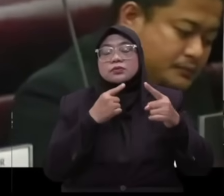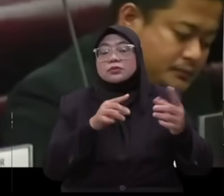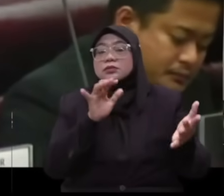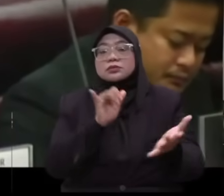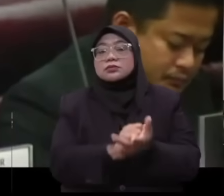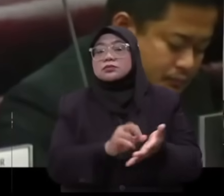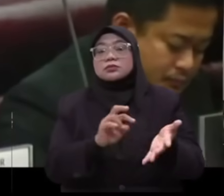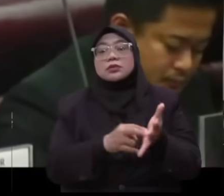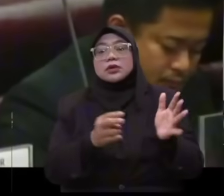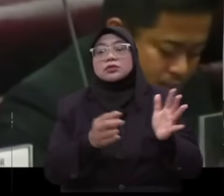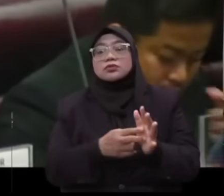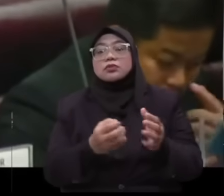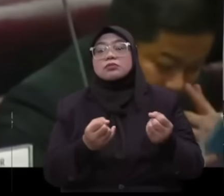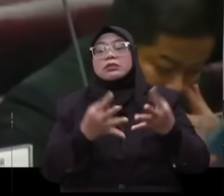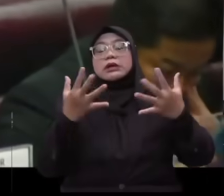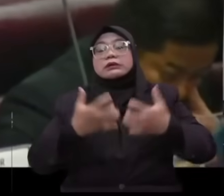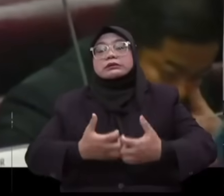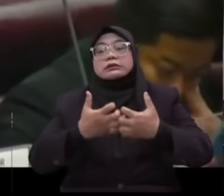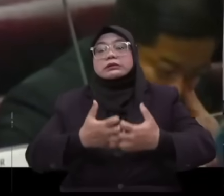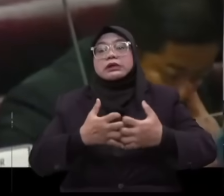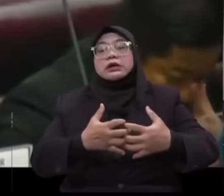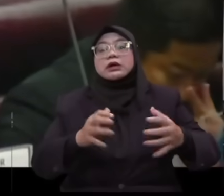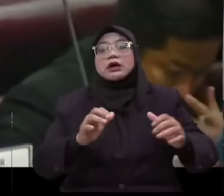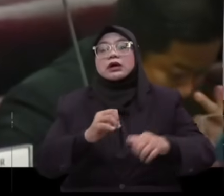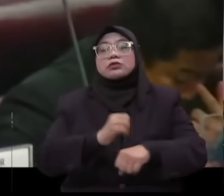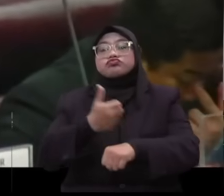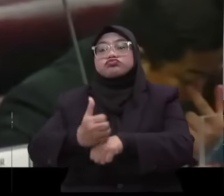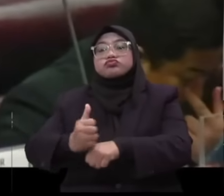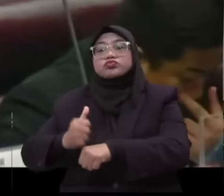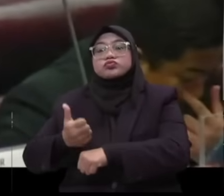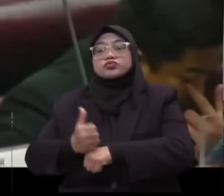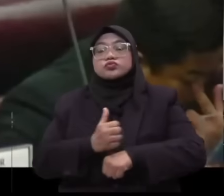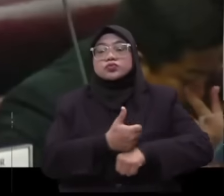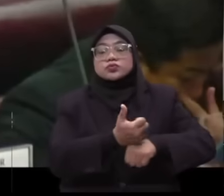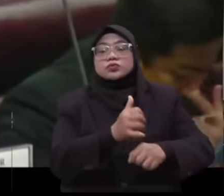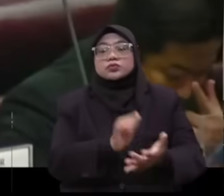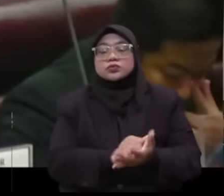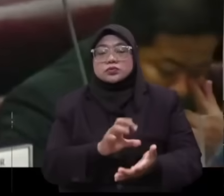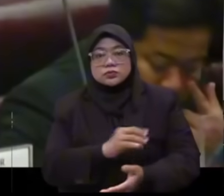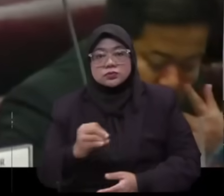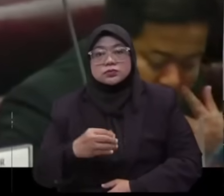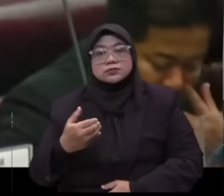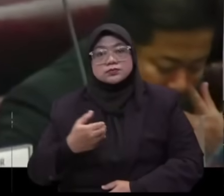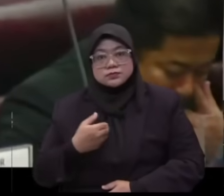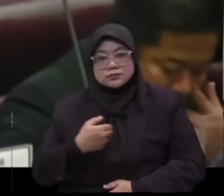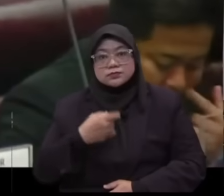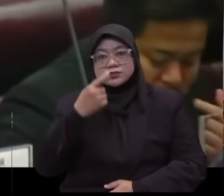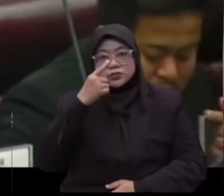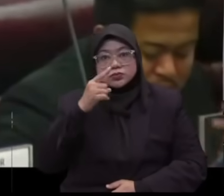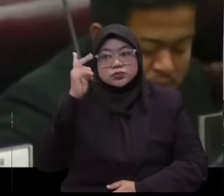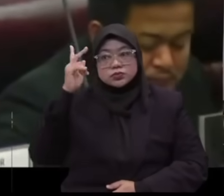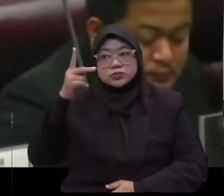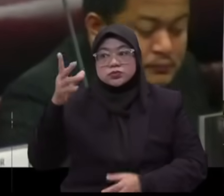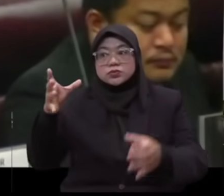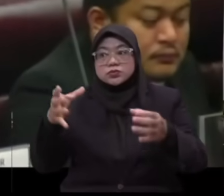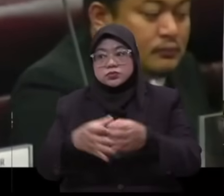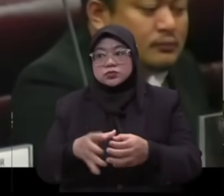kita akan banyak sekali kita pun tahu bahwa salah satu dari komponen